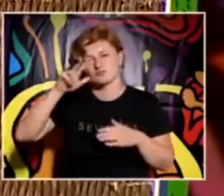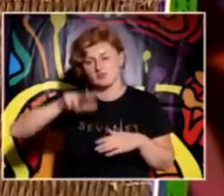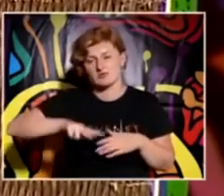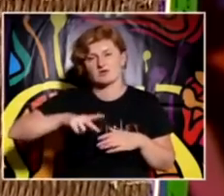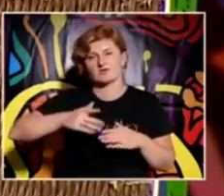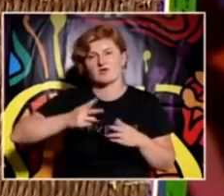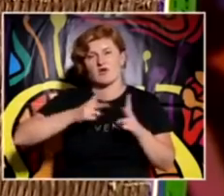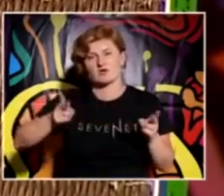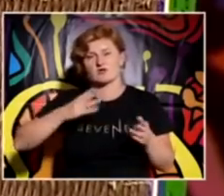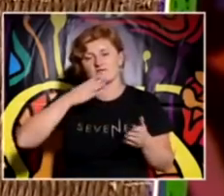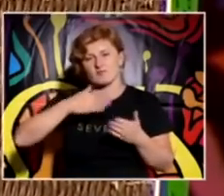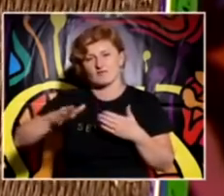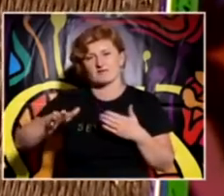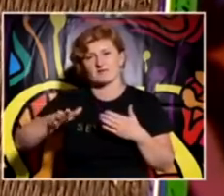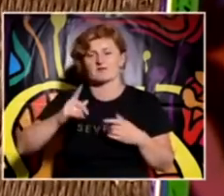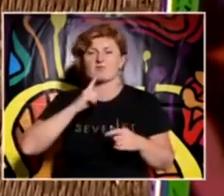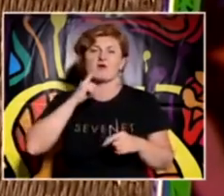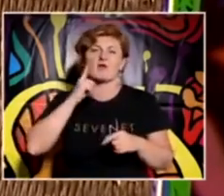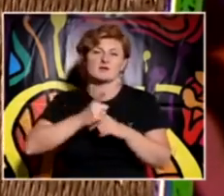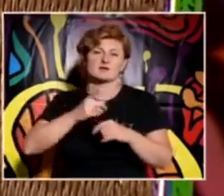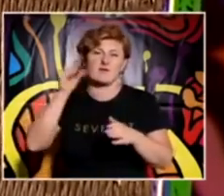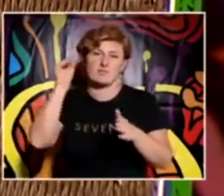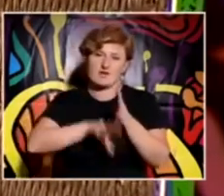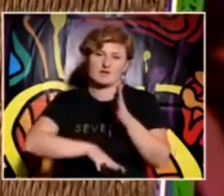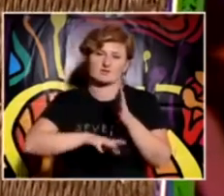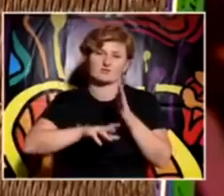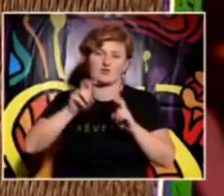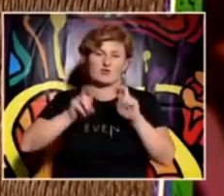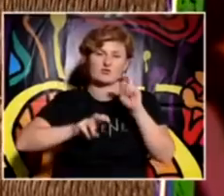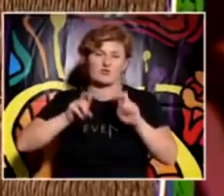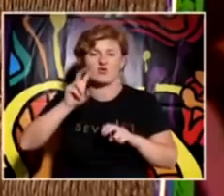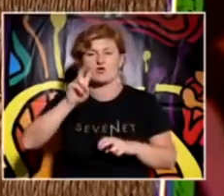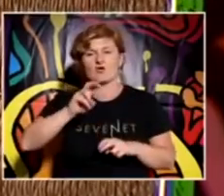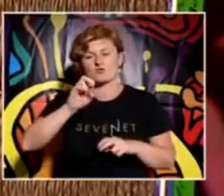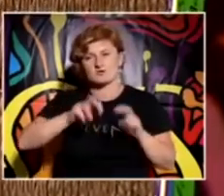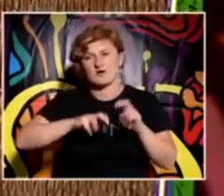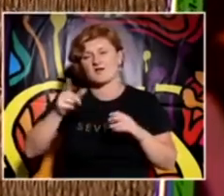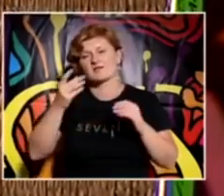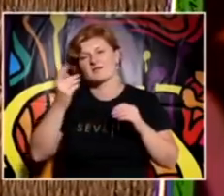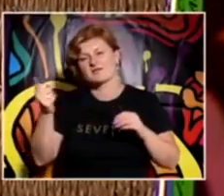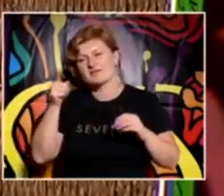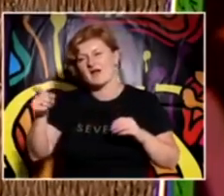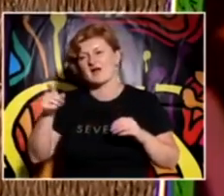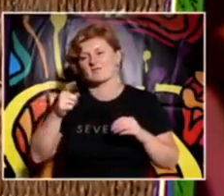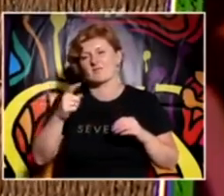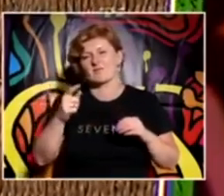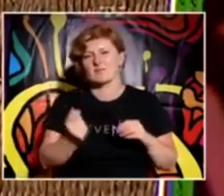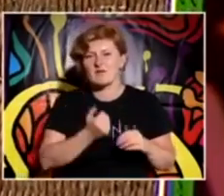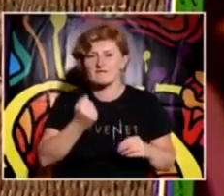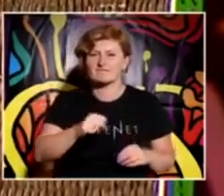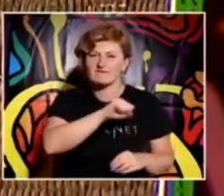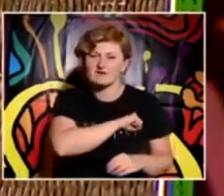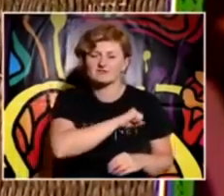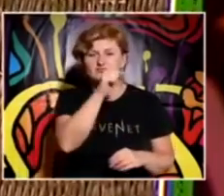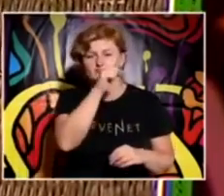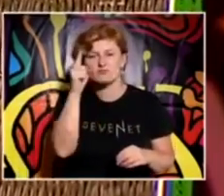ogóle polecam zatrzymywanie się w najtańszych hostelach. Tam są największe friki, najfajniejsi ludzie i właśnie tacy, którzy inspirują. Ja